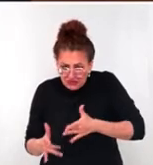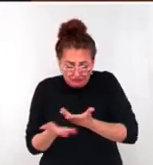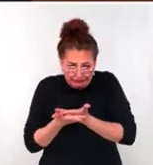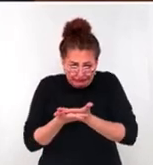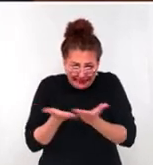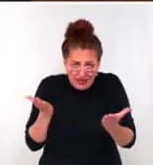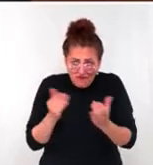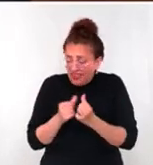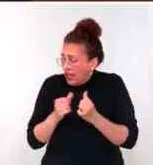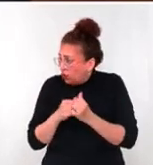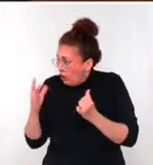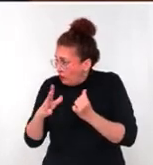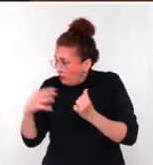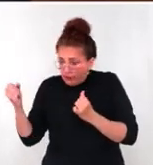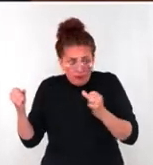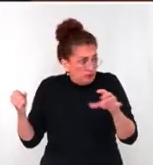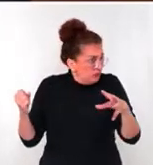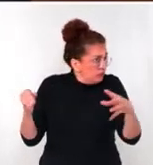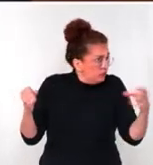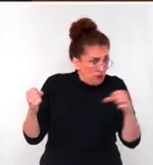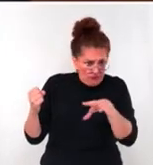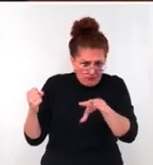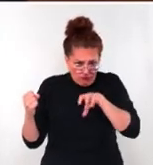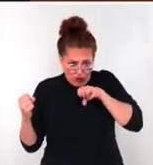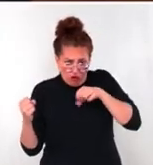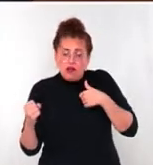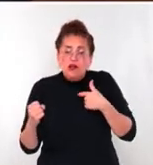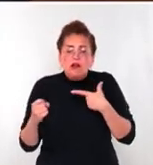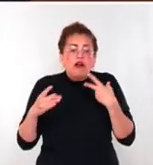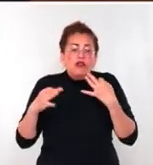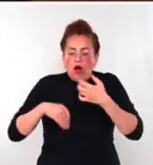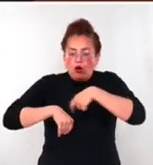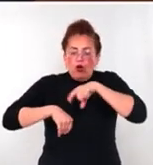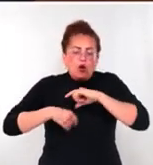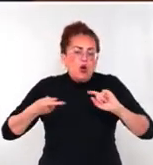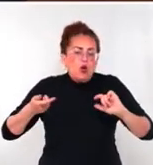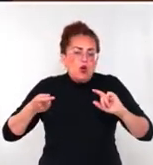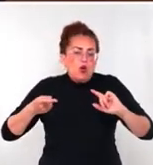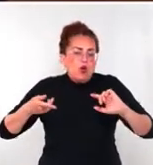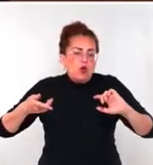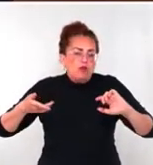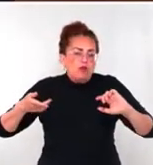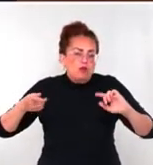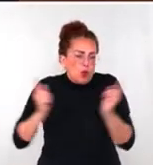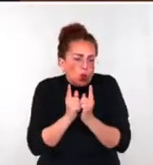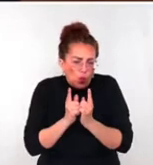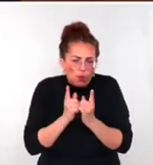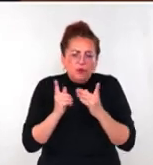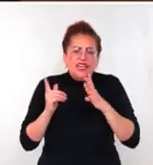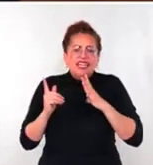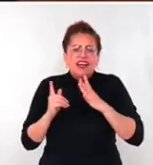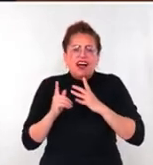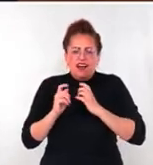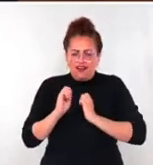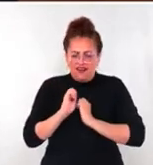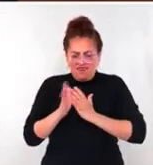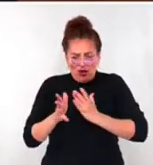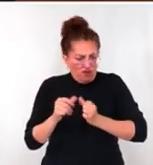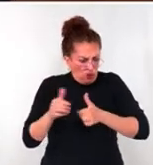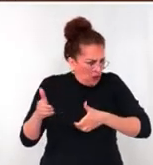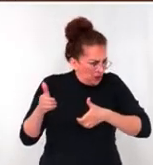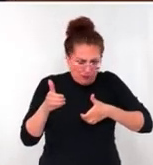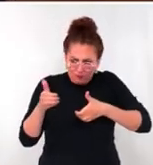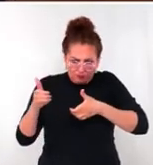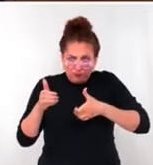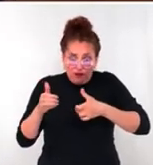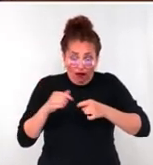prendre trop de temps de parole et vous immobiliser, mais c'est sur les stationnements vélos et les arceaux. Vous en avez parlé dans votre intervention